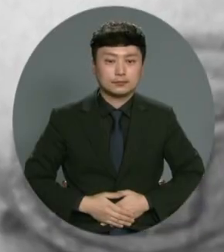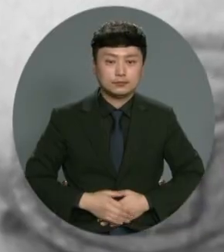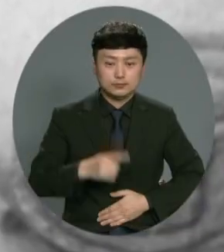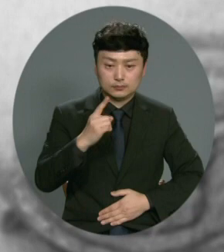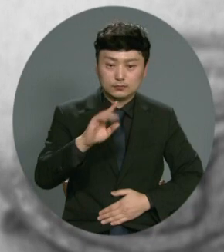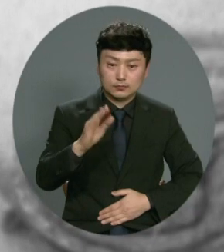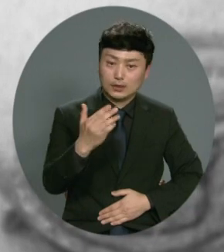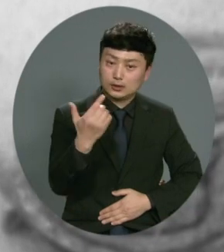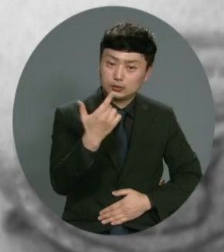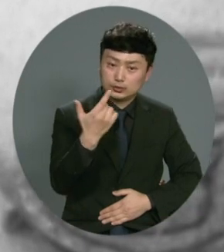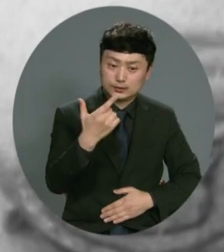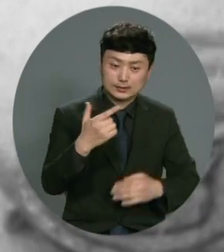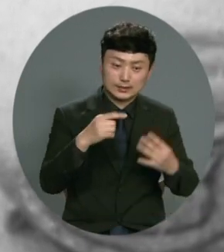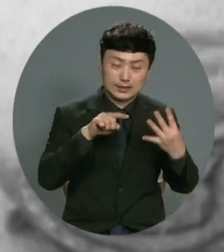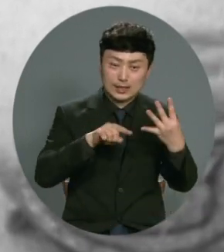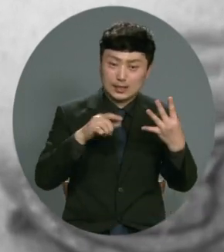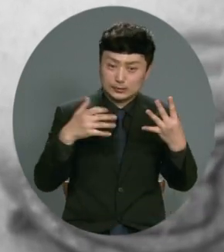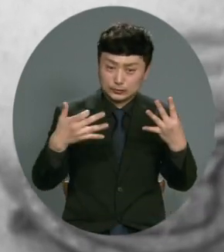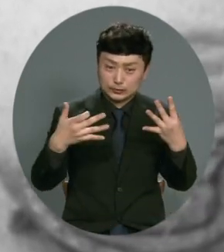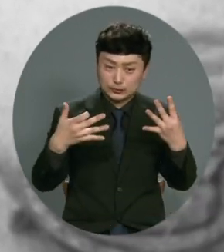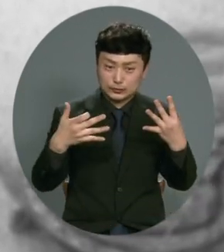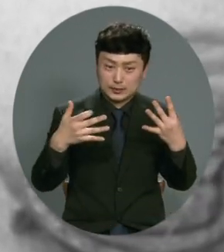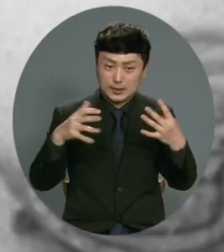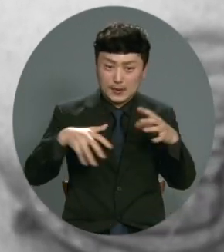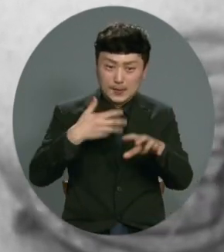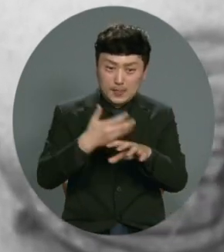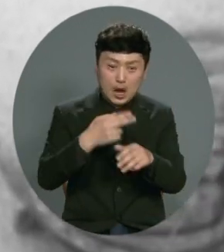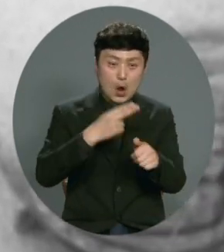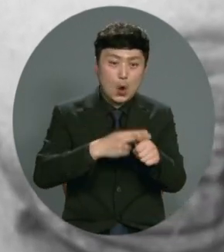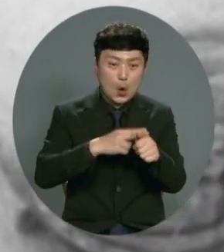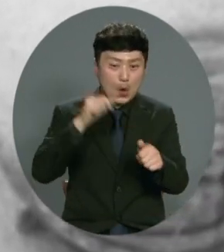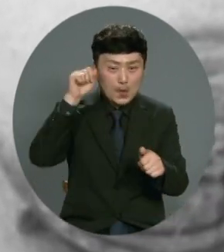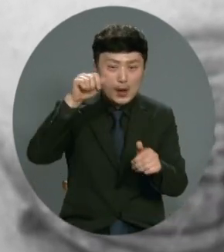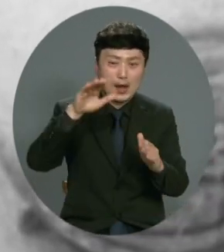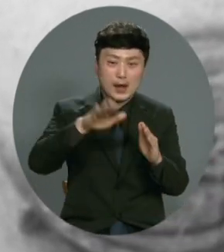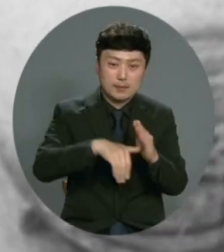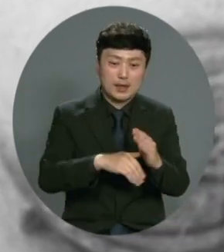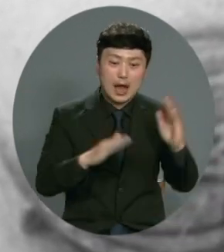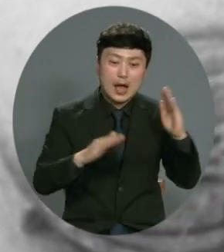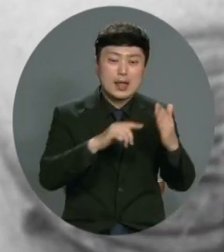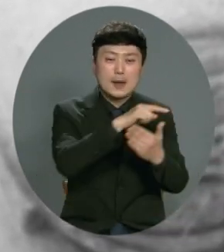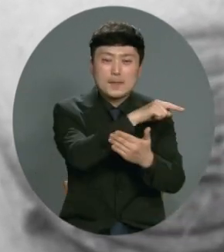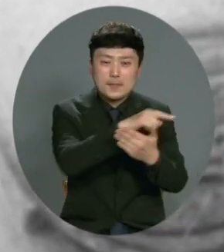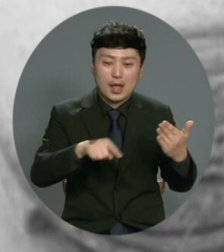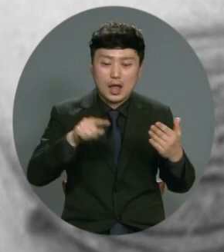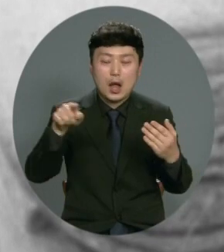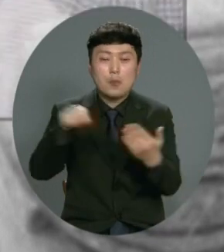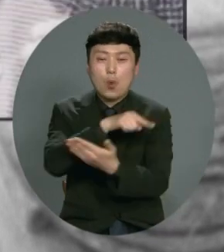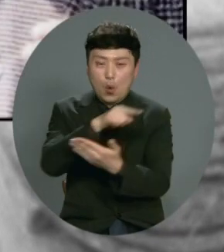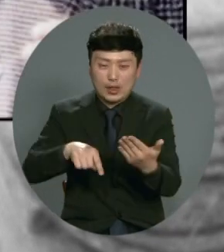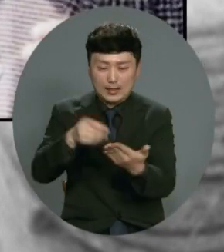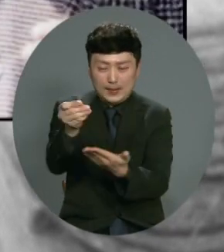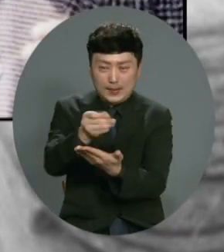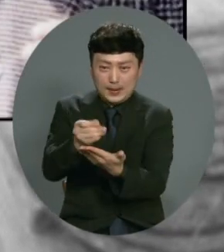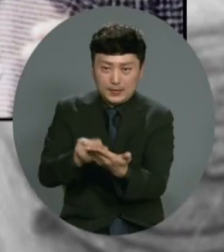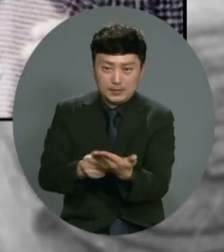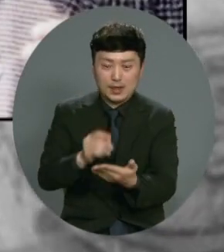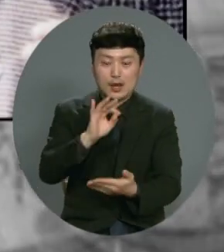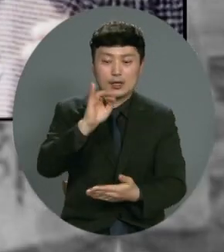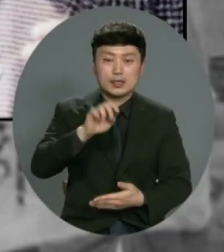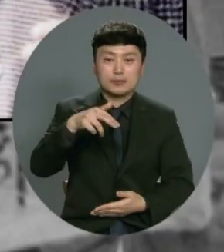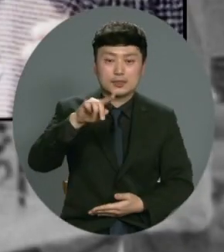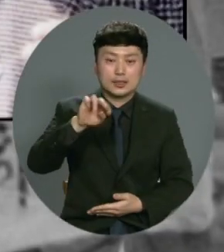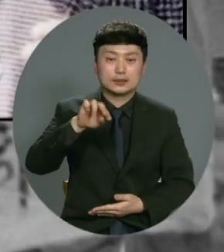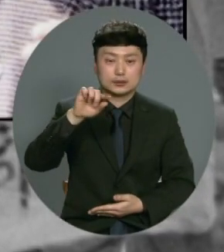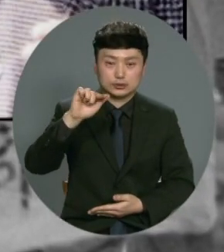1960년 4.19 혁명 직후 교수데모 당시 학생의 피해 보답하라는 구호를 친필로 쓴 임창순